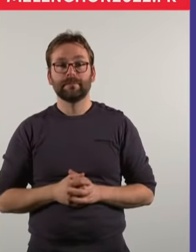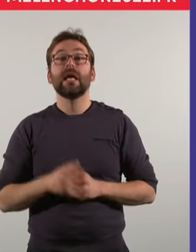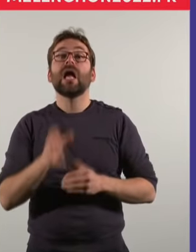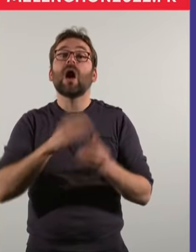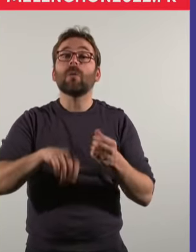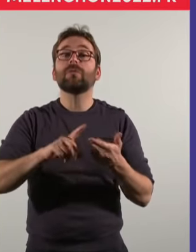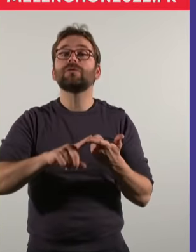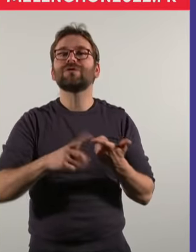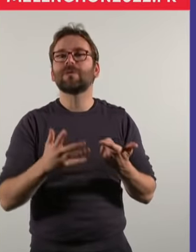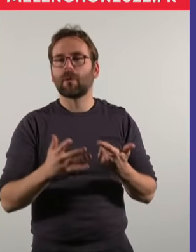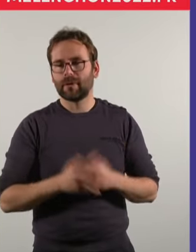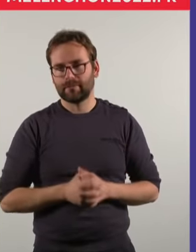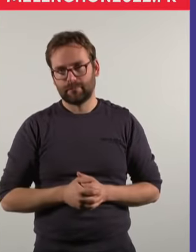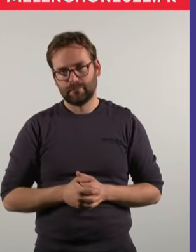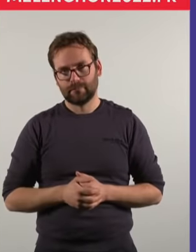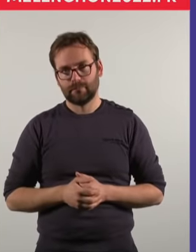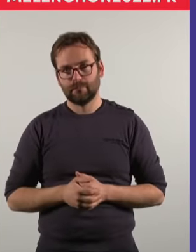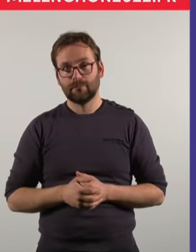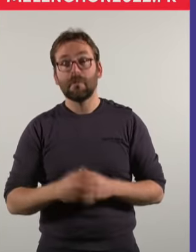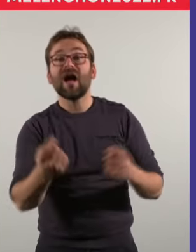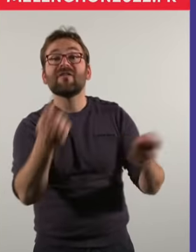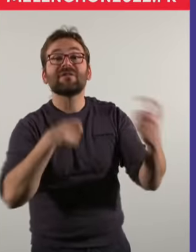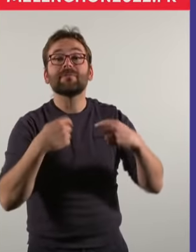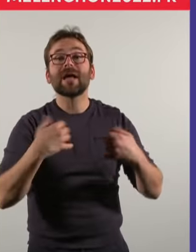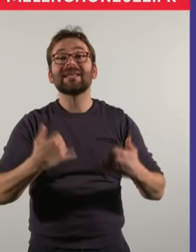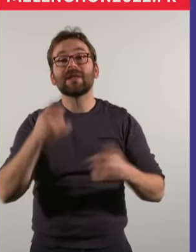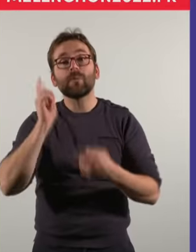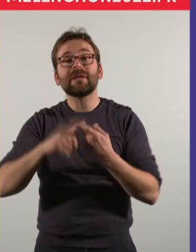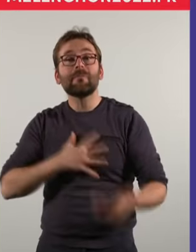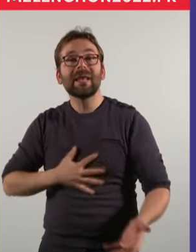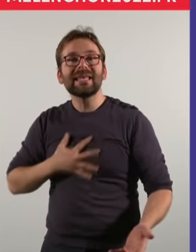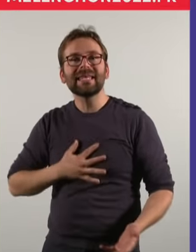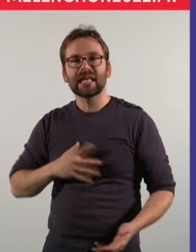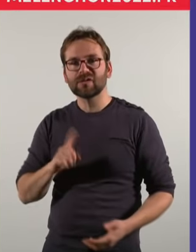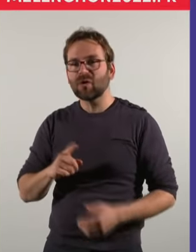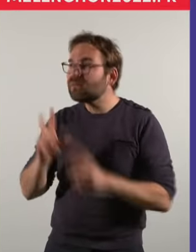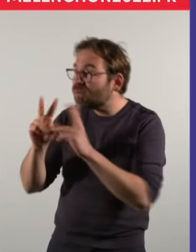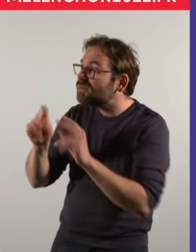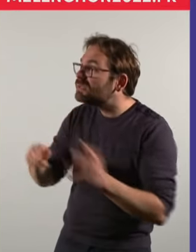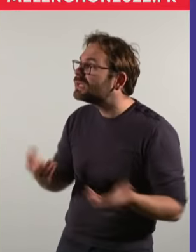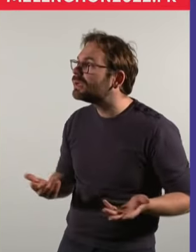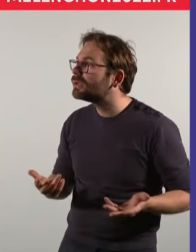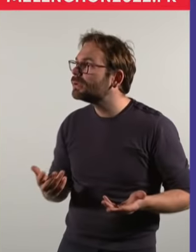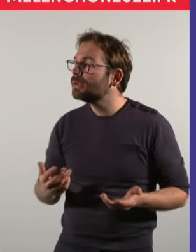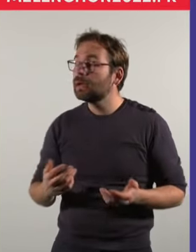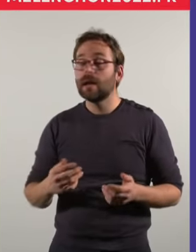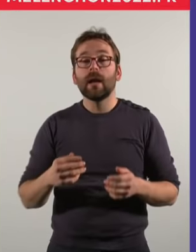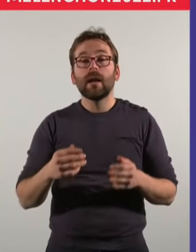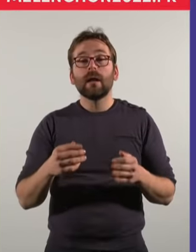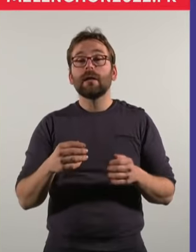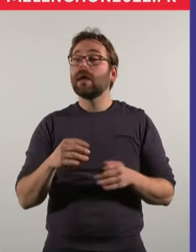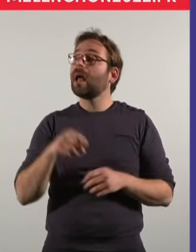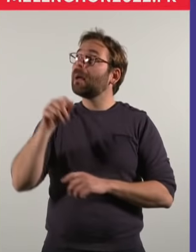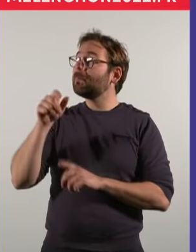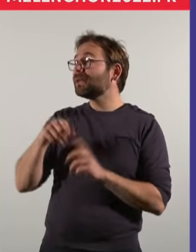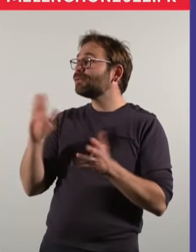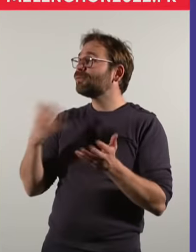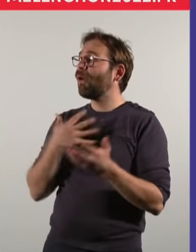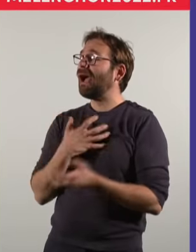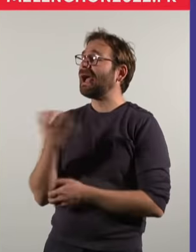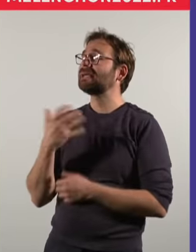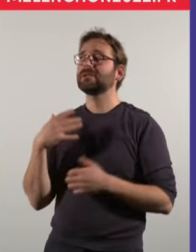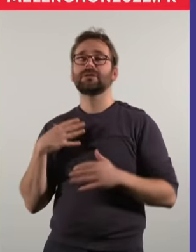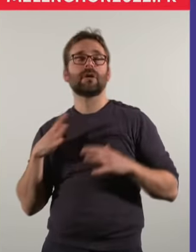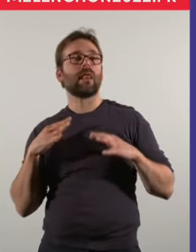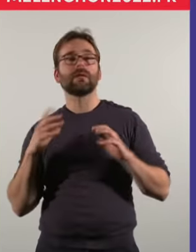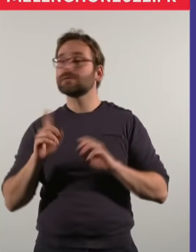Et deuxièmement, parce que les gens, ils viennent pas là par plaisir. Il faudrait qu'on le lui explique un jour. Ceux qui sont pas nés avec une cuillère d'argent dans la bouche comme